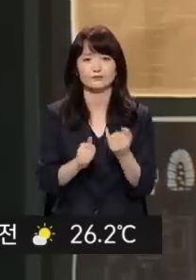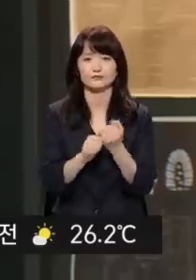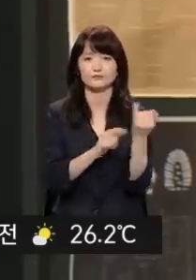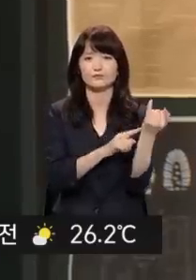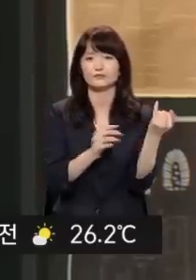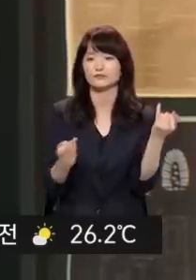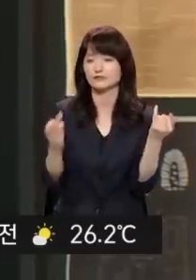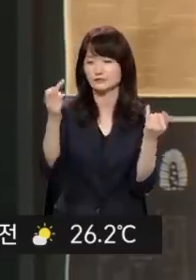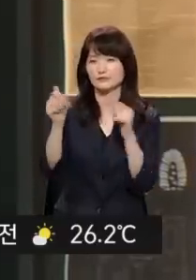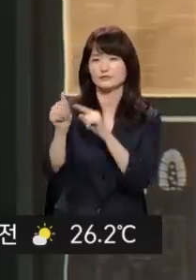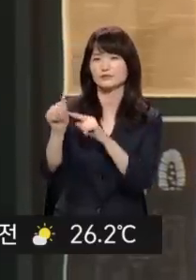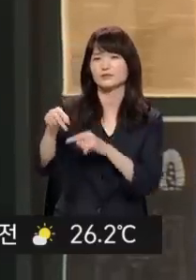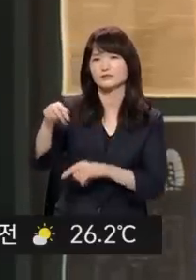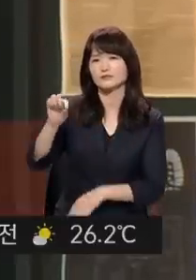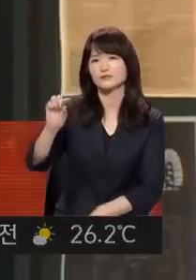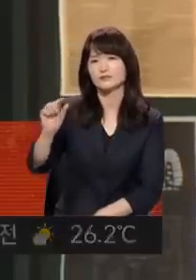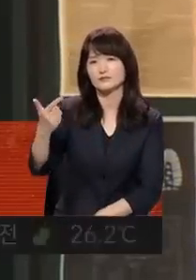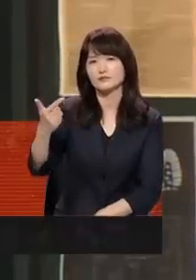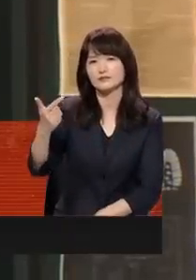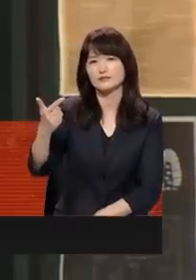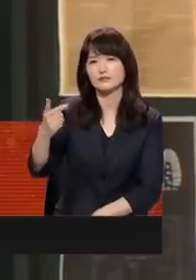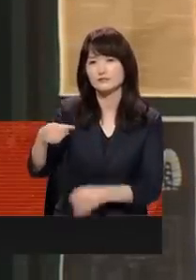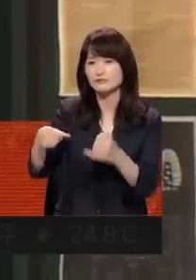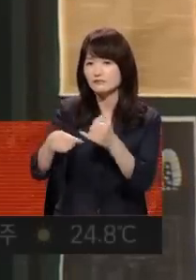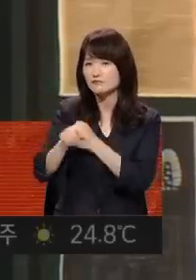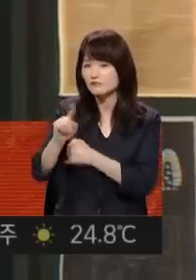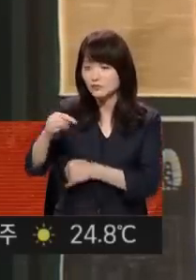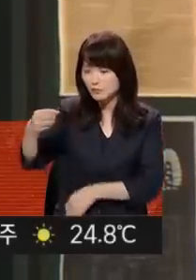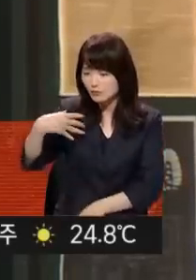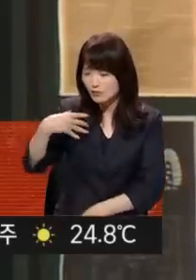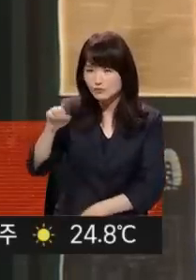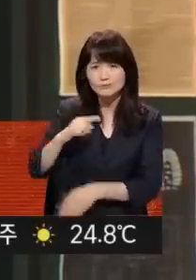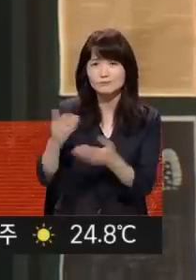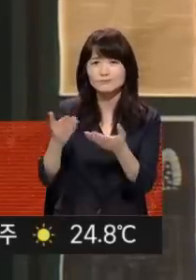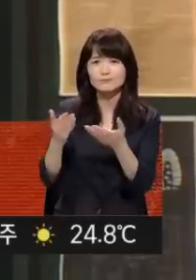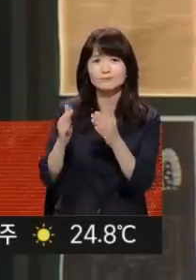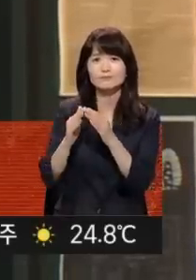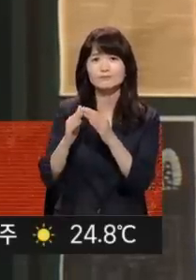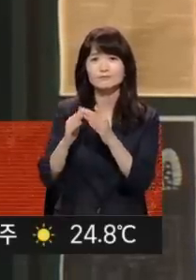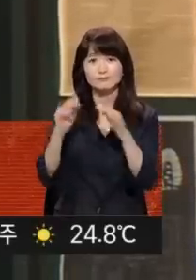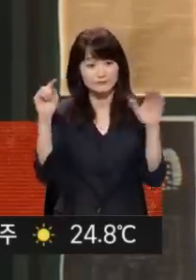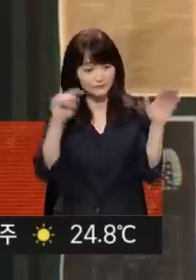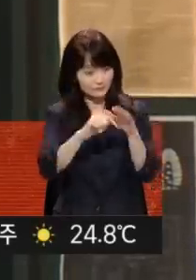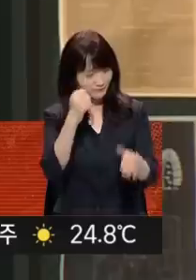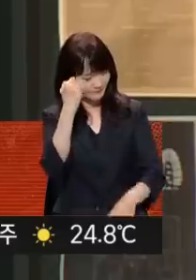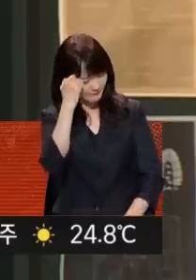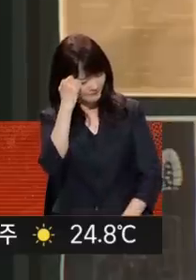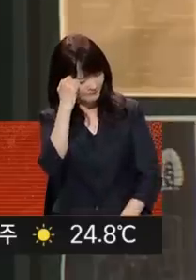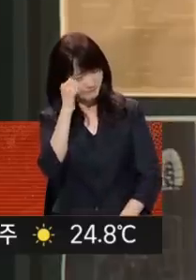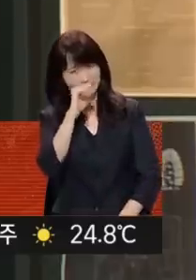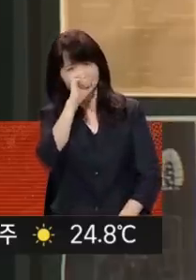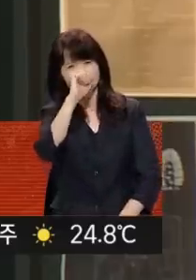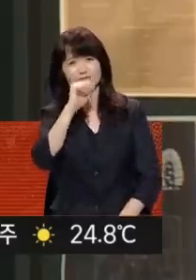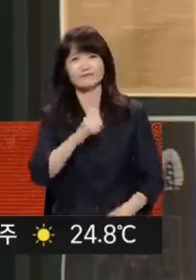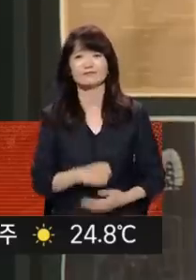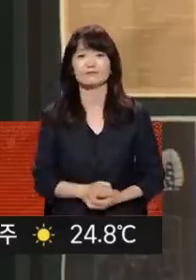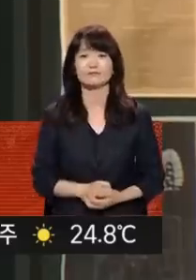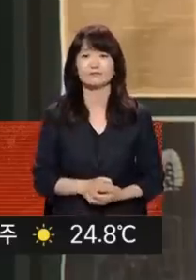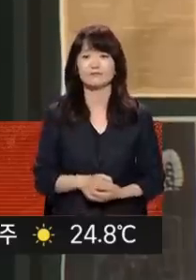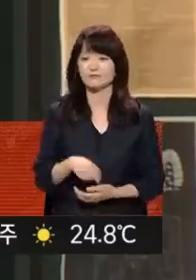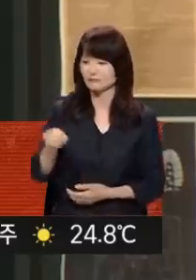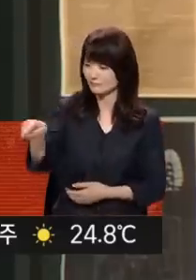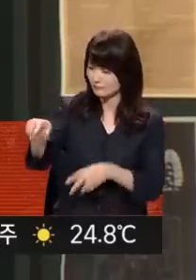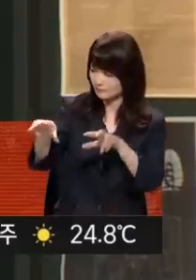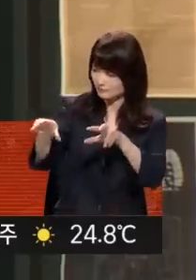아닙니다 오빠 성문이 오빠 연애할 때 뭐라고 했어 나 무슨 일 있어도 집에 가서 자는 거 완전 매력 뿜뿜이라며 너 왜